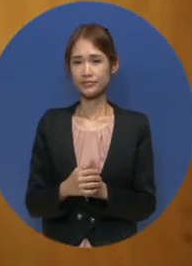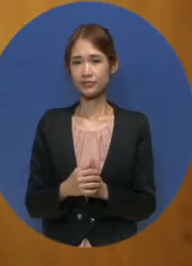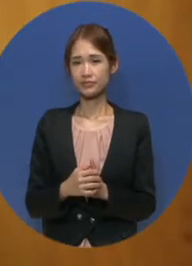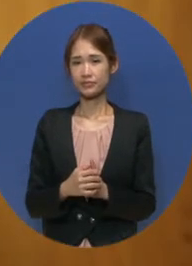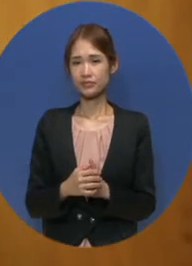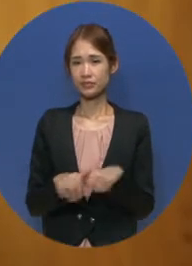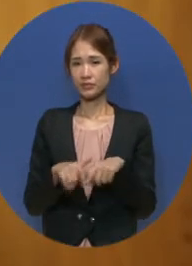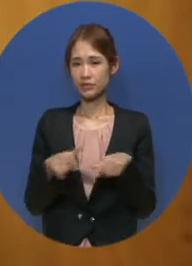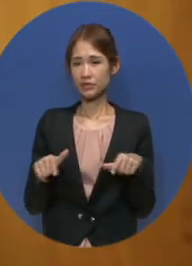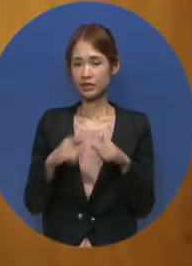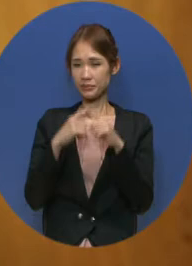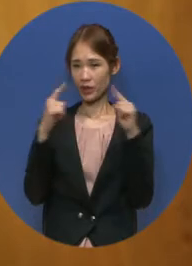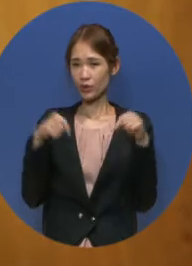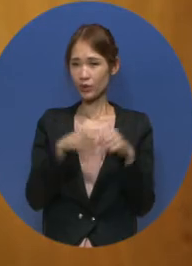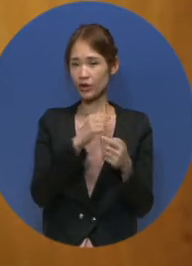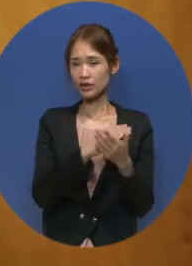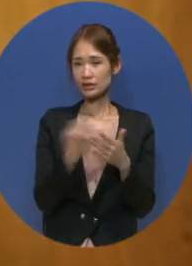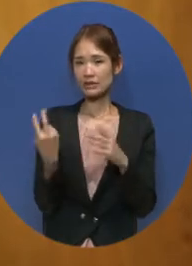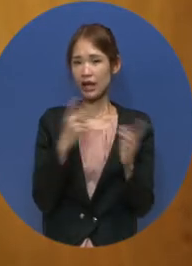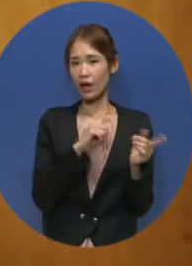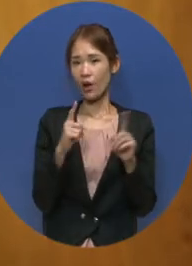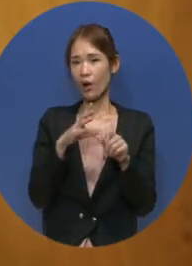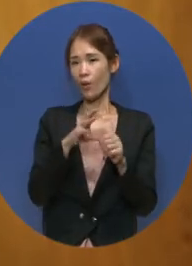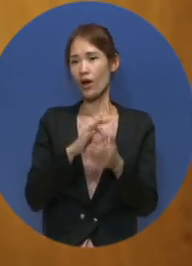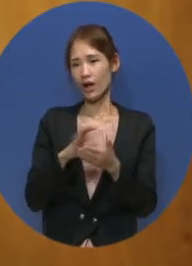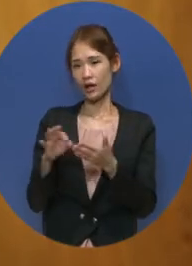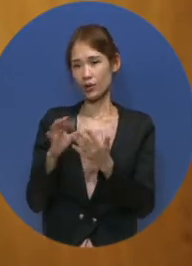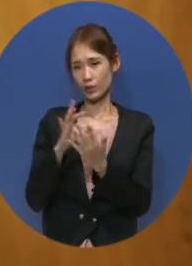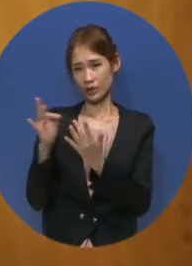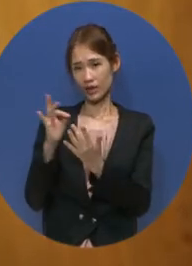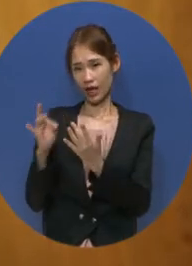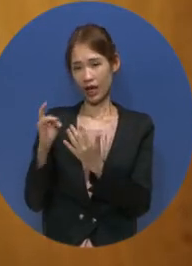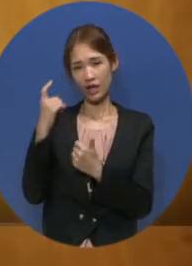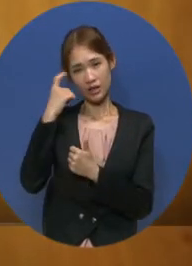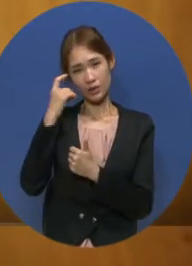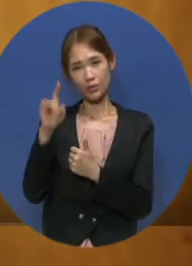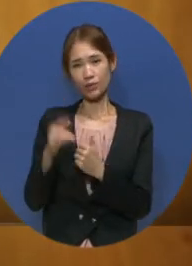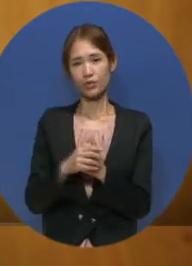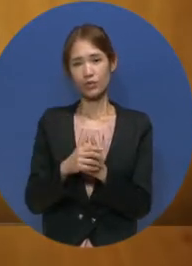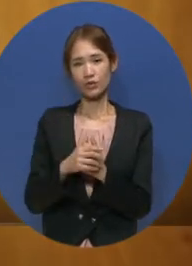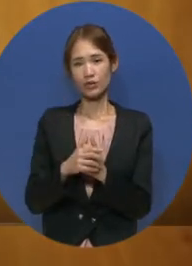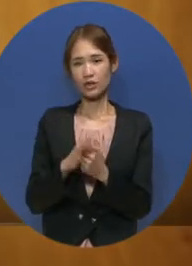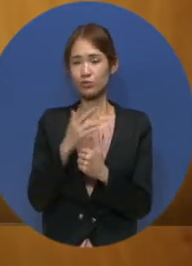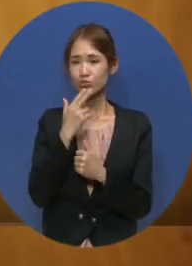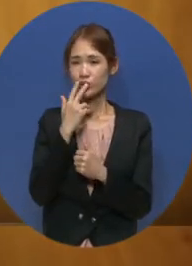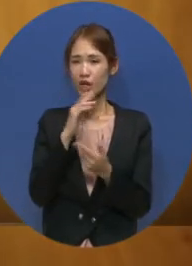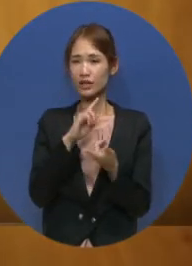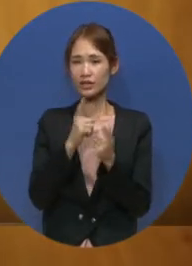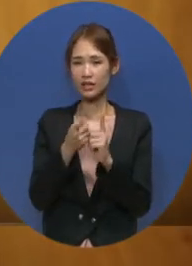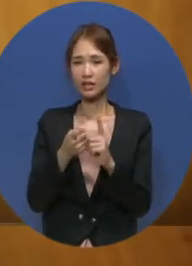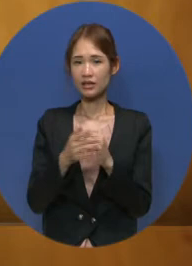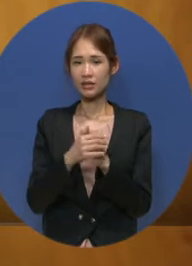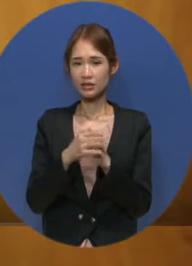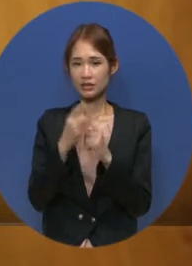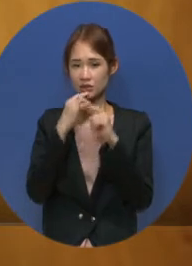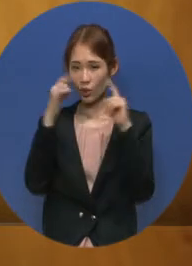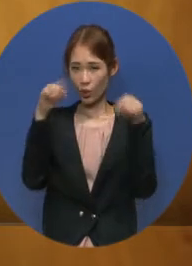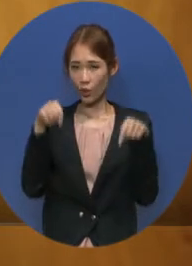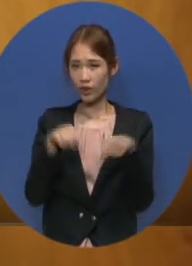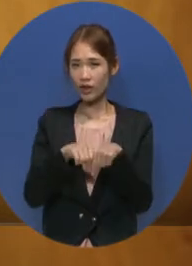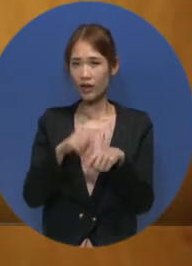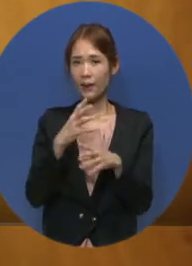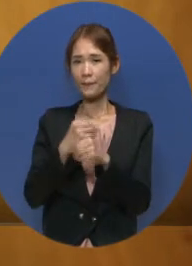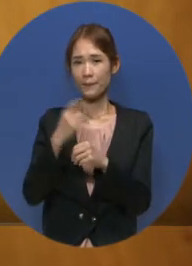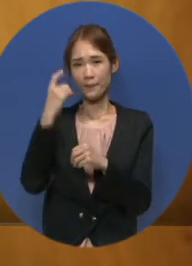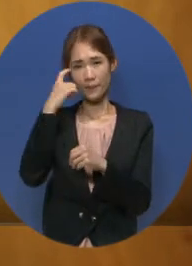그럼 일반 종이가 아니고 재활용 종이를 택하신 이유가 있나요? 저희가 플라스틱이 대체재로 보통 종이를 많이 생각하고